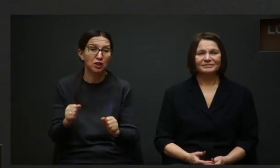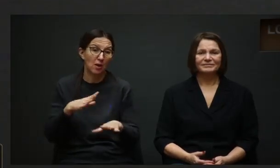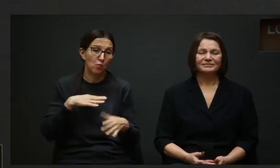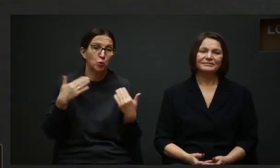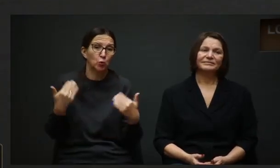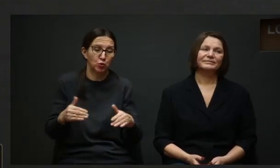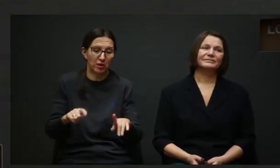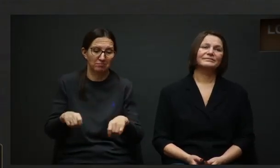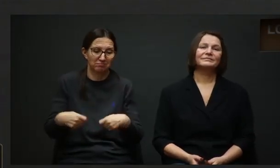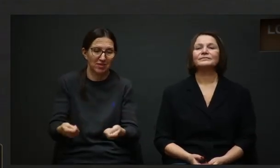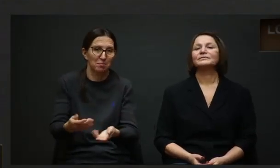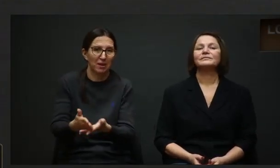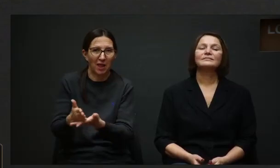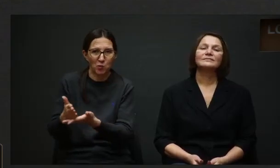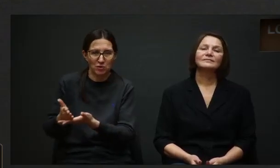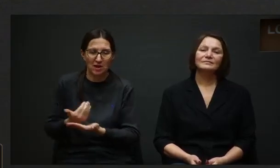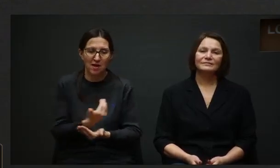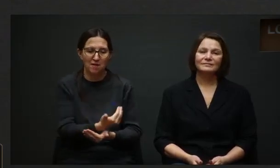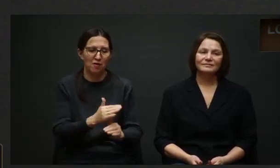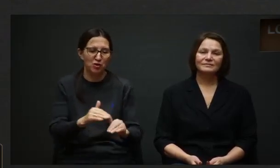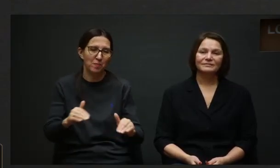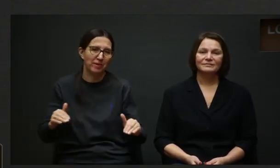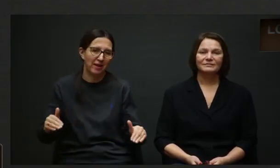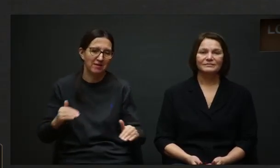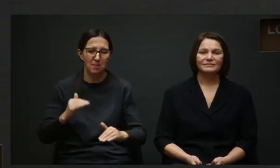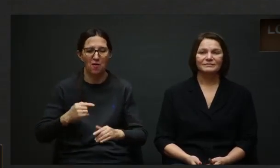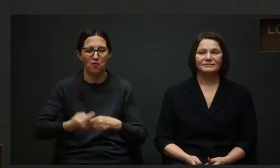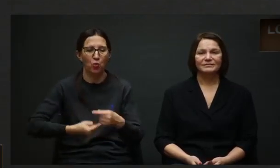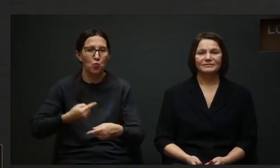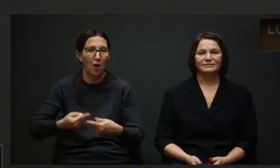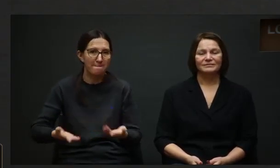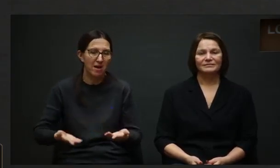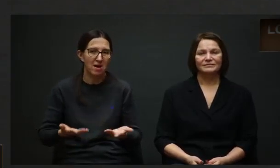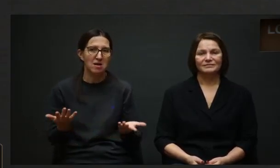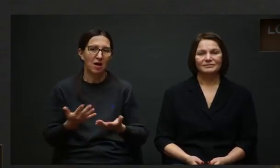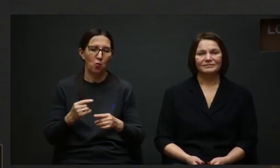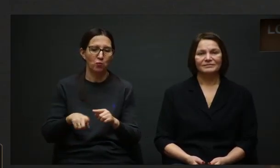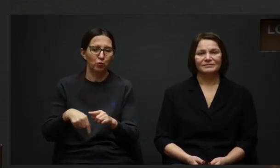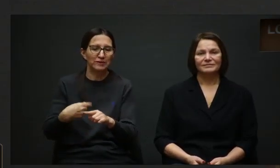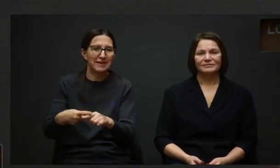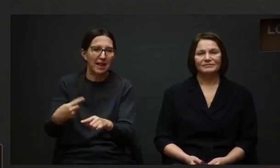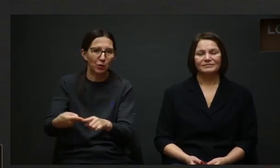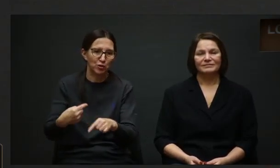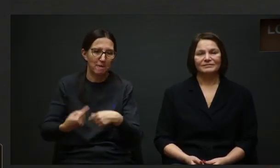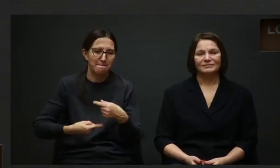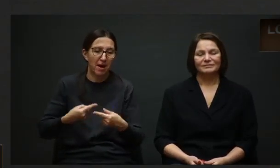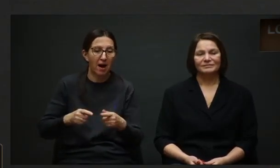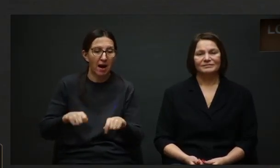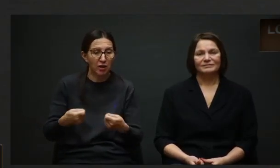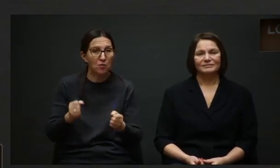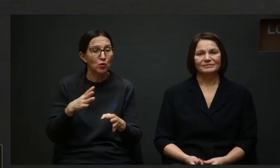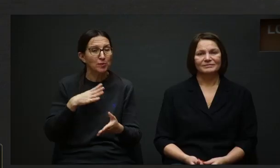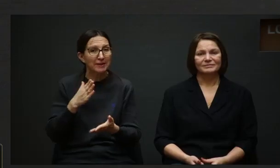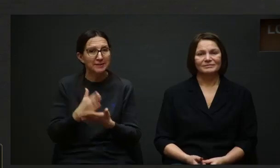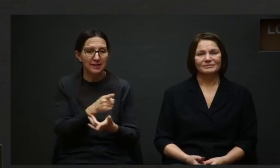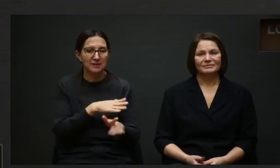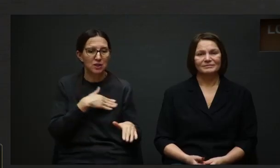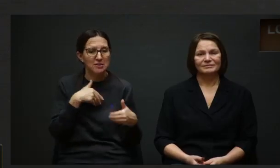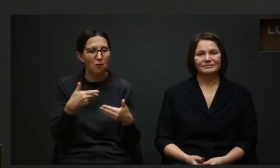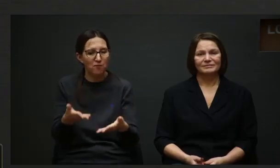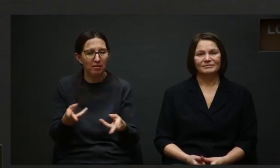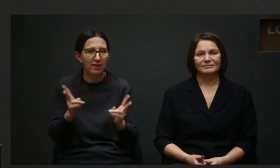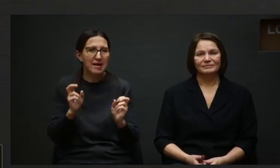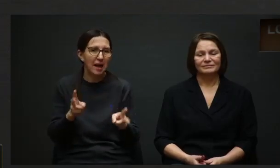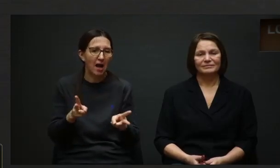уже передаете вашим детям, внукам, какому-то следующему поколению? Может быть, есть какие-то советы,